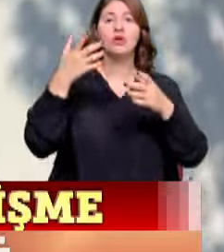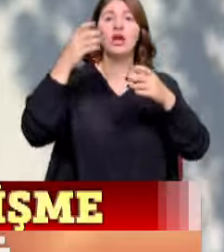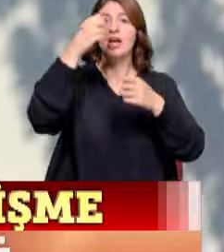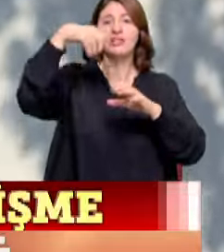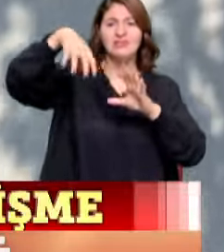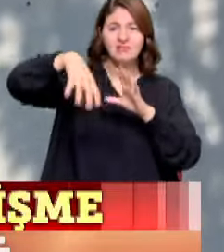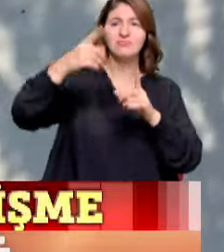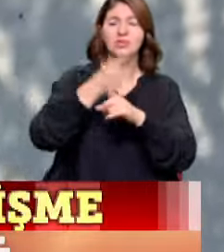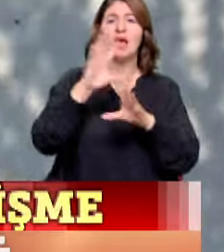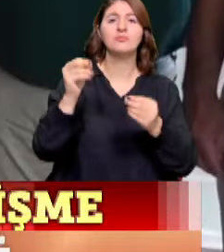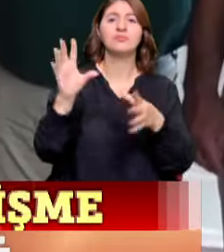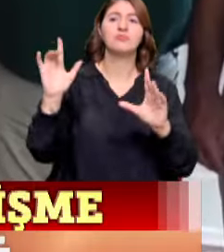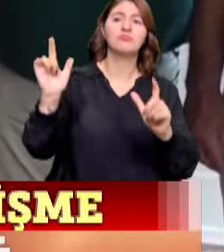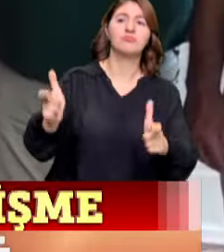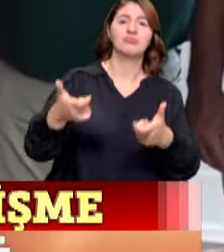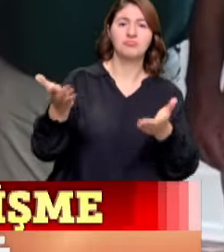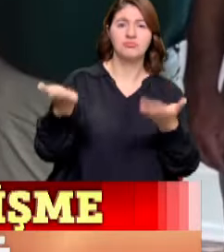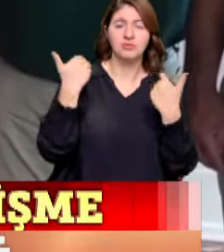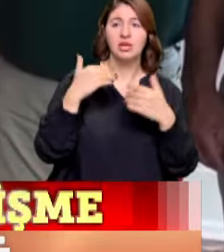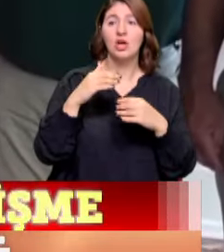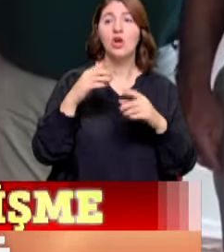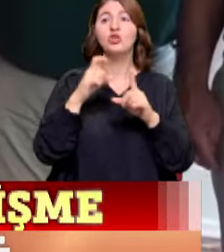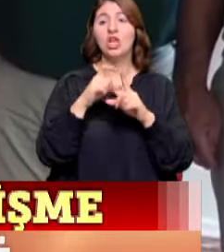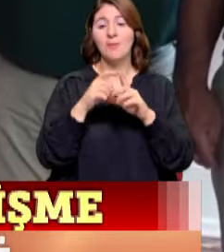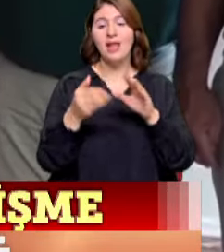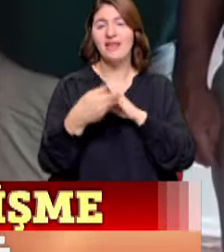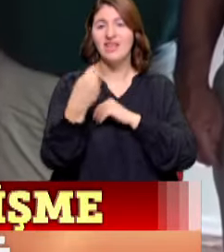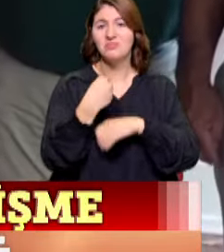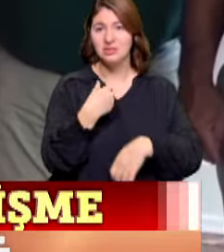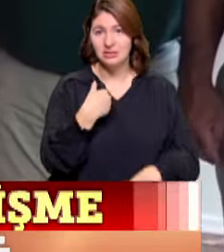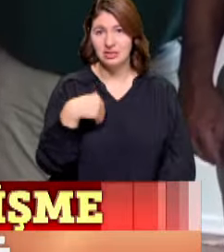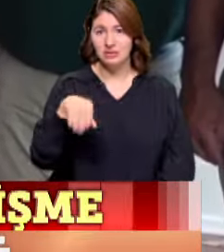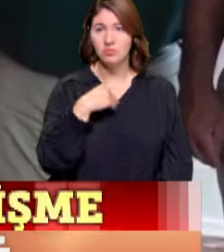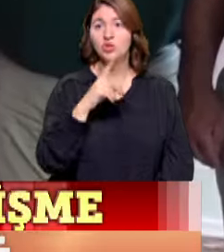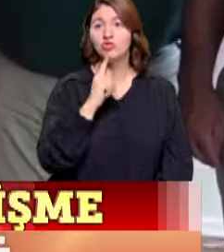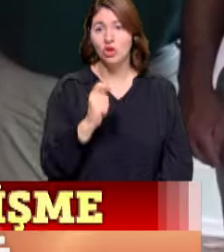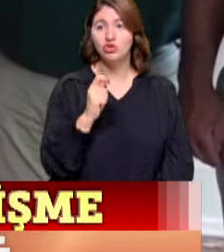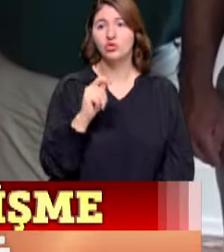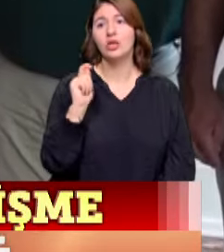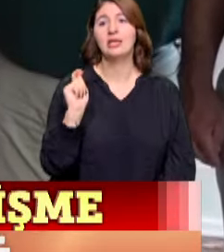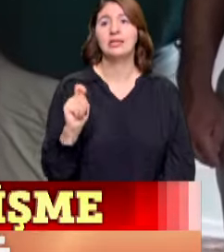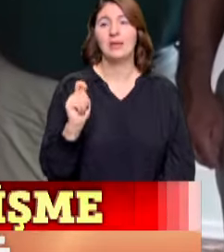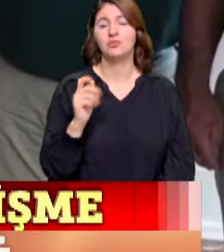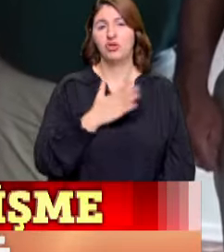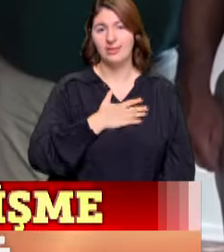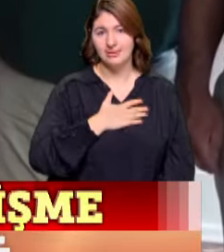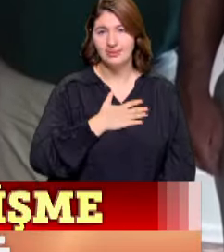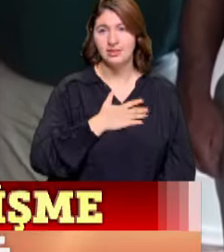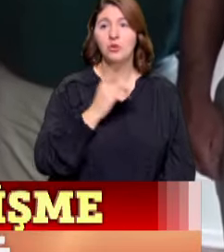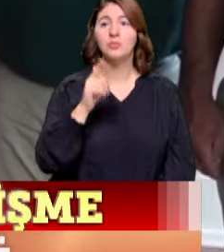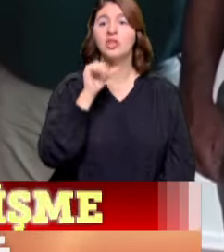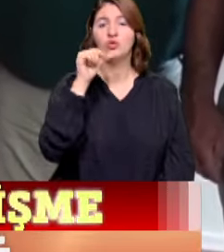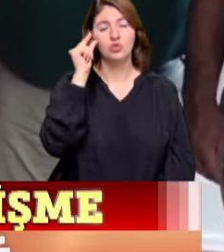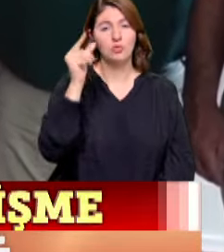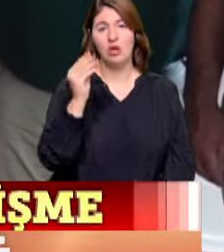haczedildi. Paketlenerek götürüldü. Döşemealtına halkına verdiğimiz sözü yerinde getireceğiz. Bundan